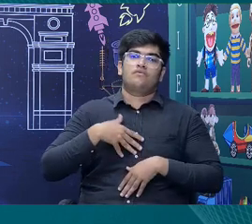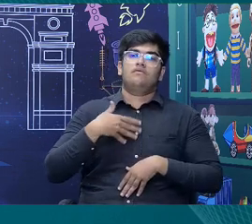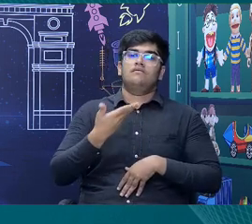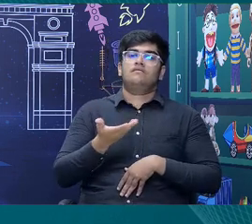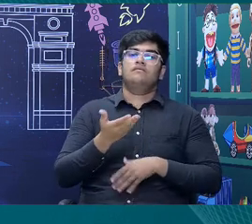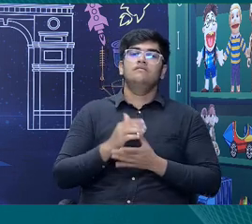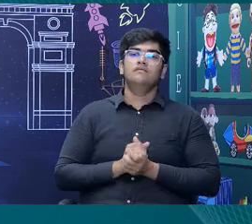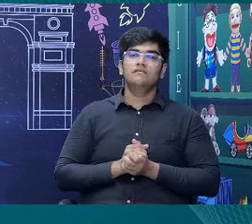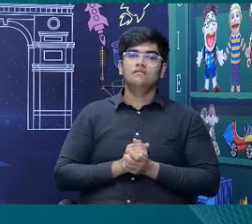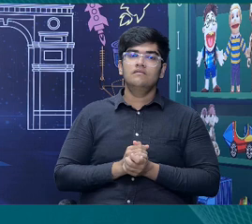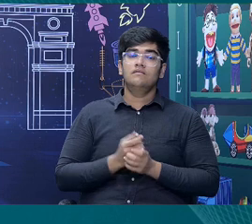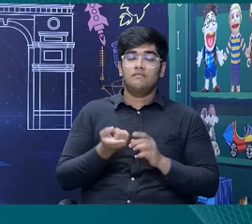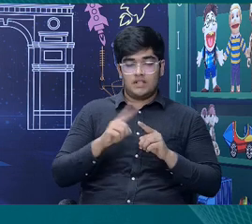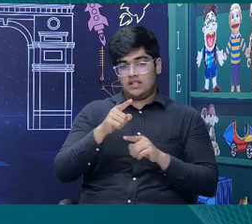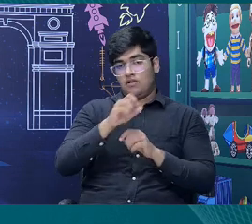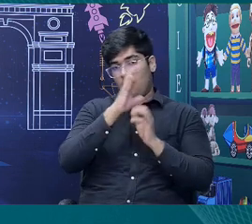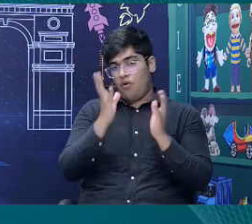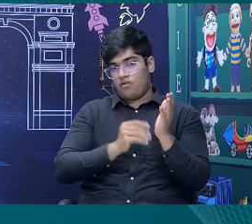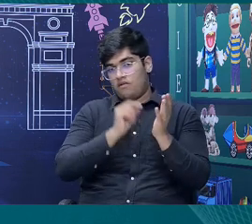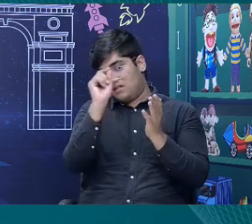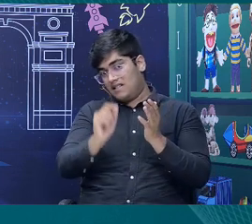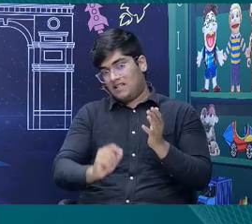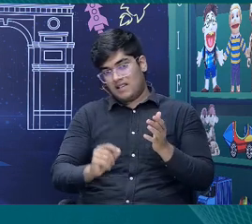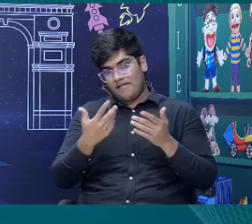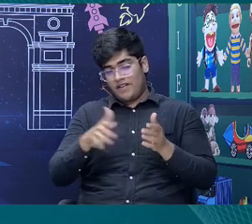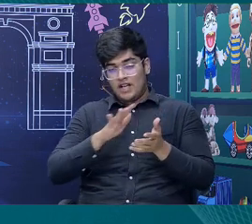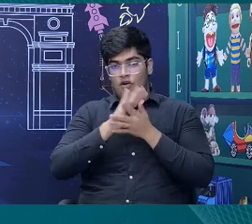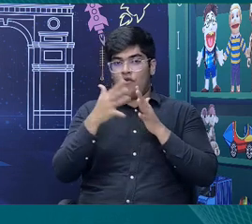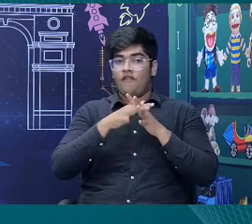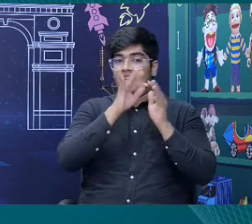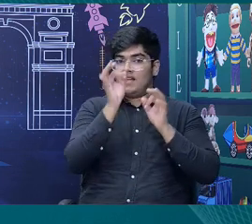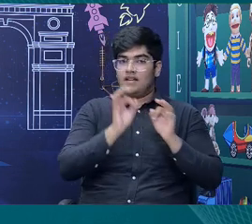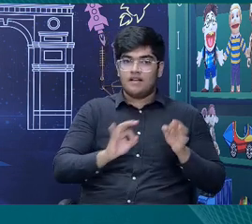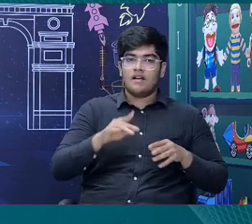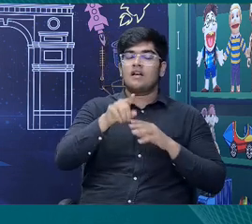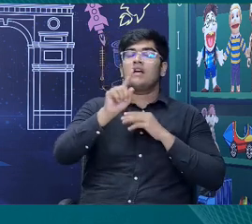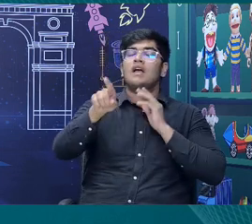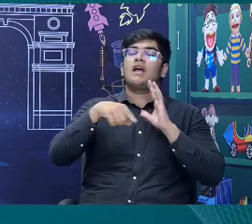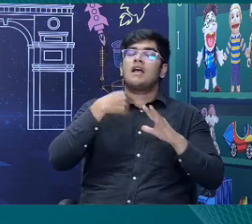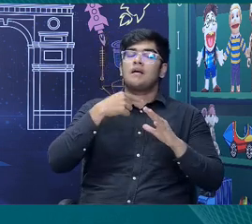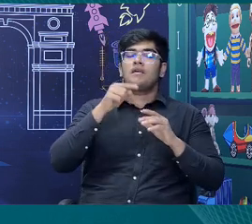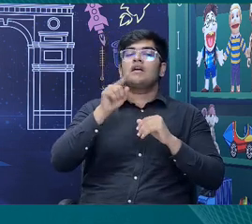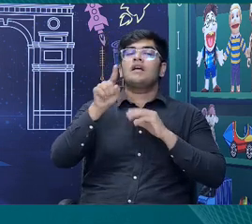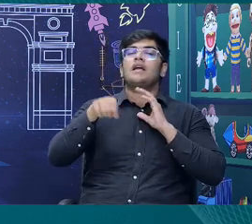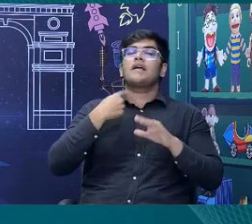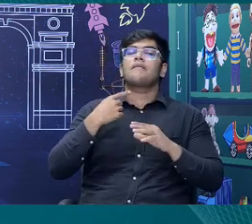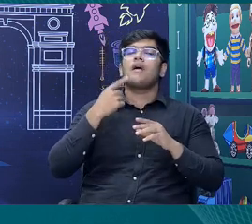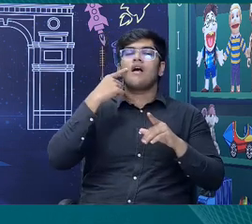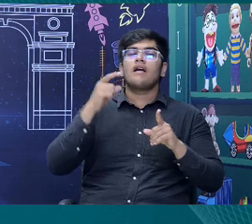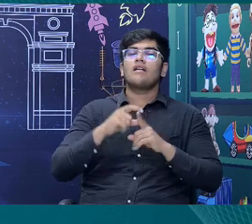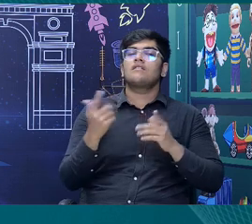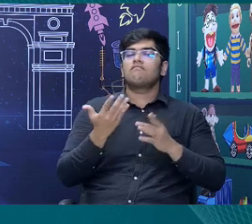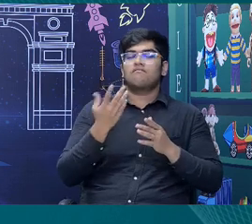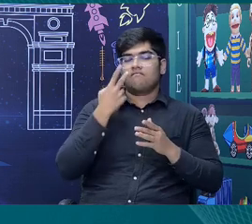आपको इसको सबमिट करना है हमारी जो मेल आईडी है वह है टीड क् 12